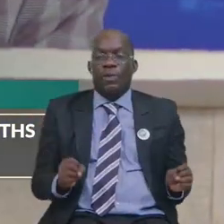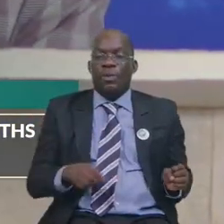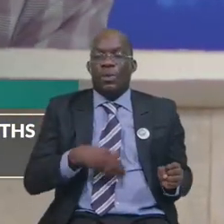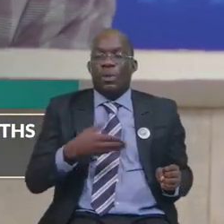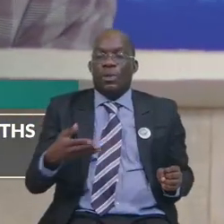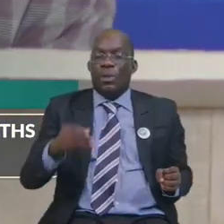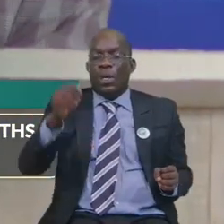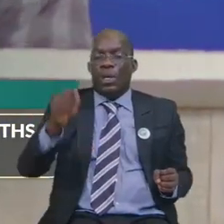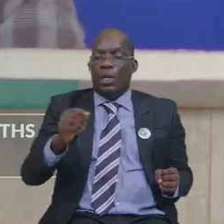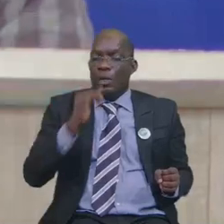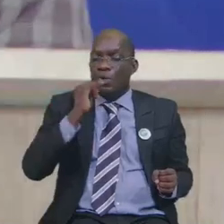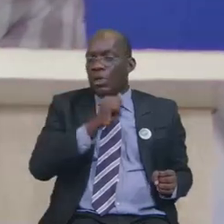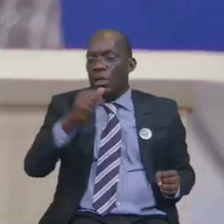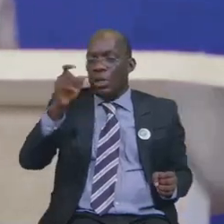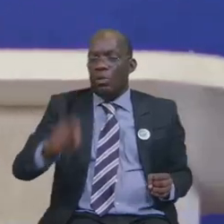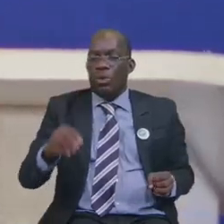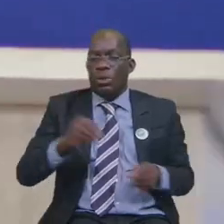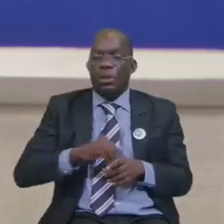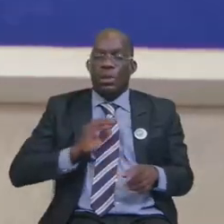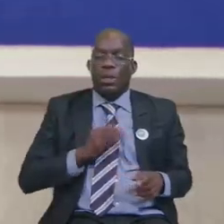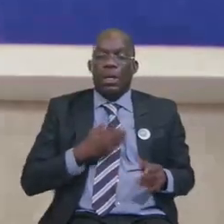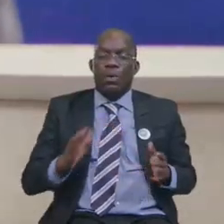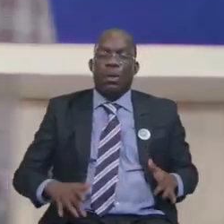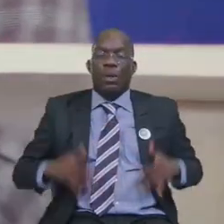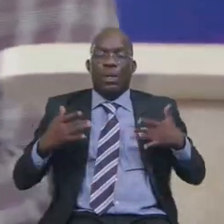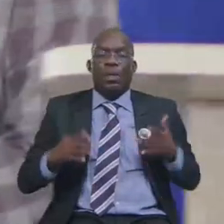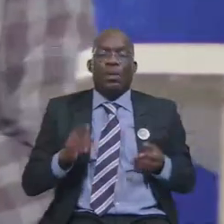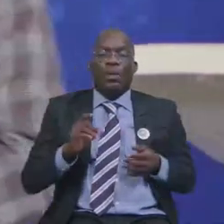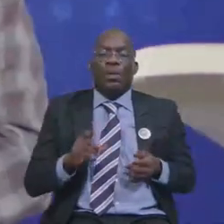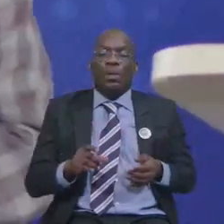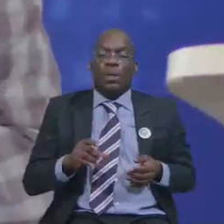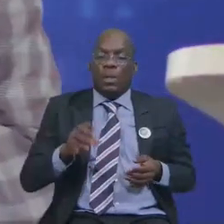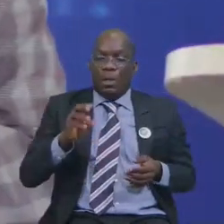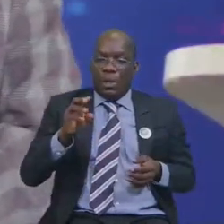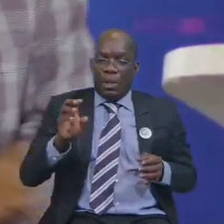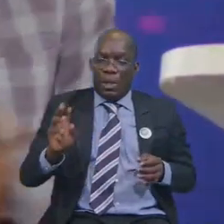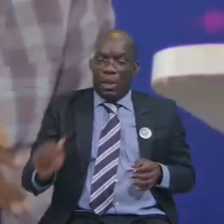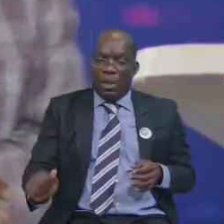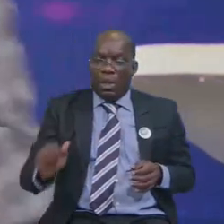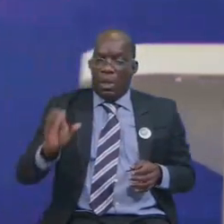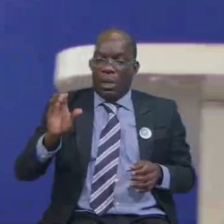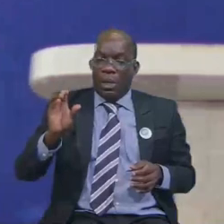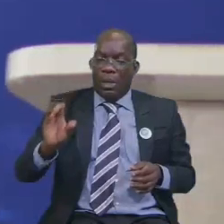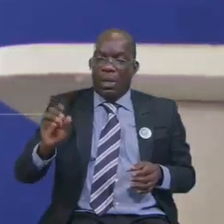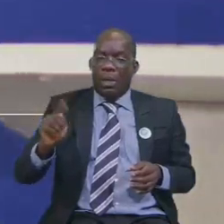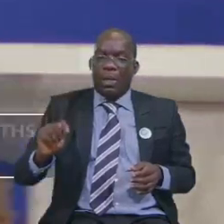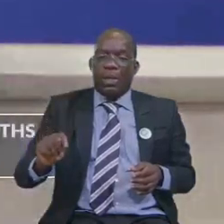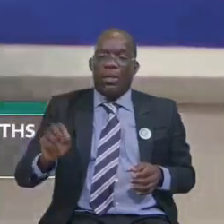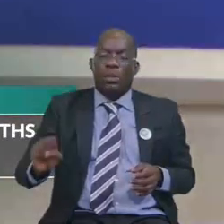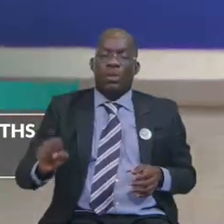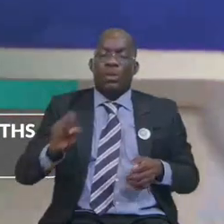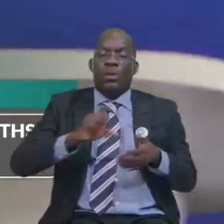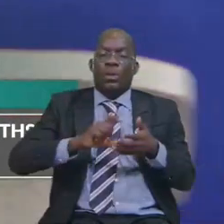devoir dans nos vies chapitre 14 verset 22 chapitre 14 des actes vers